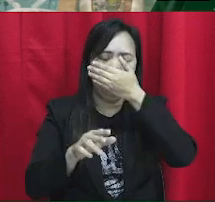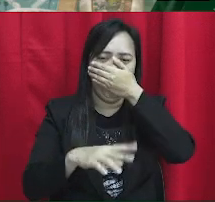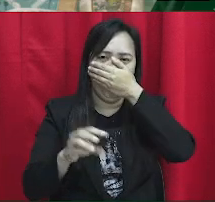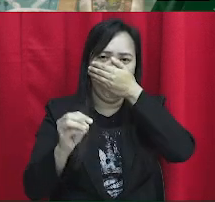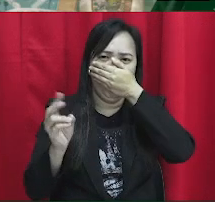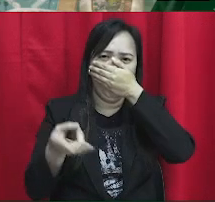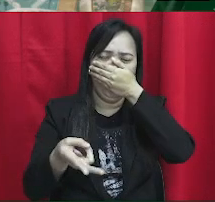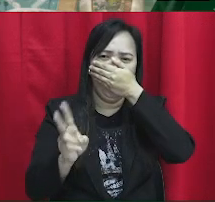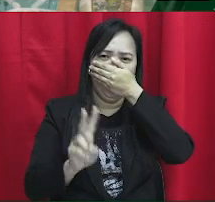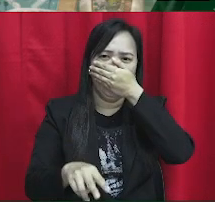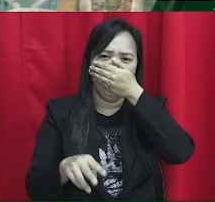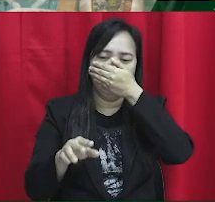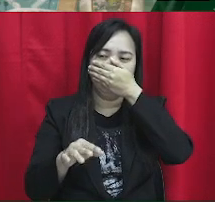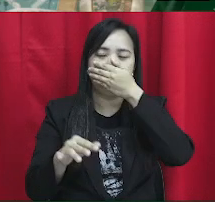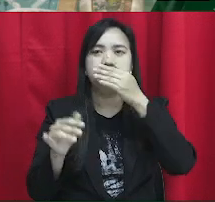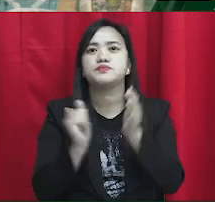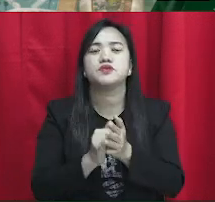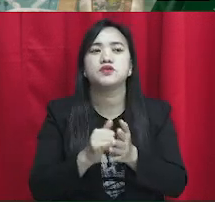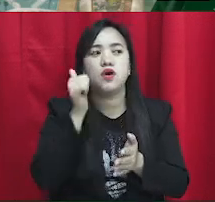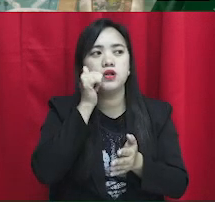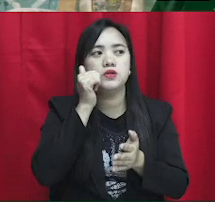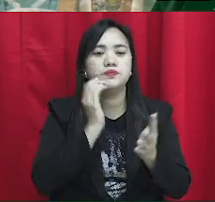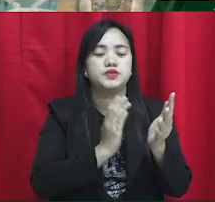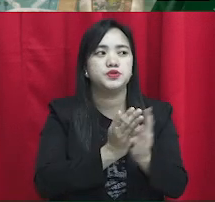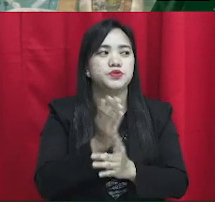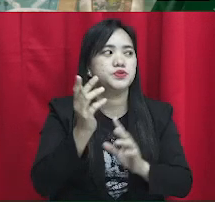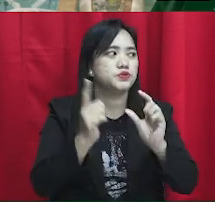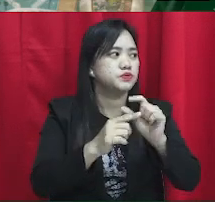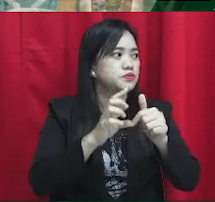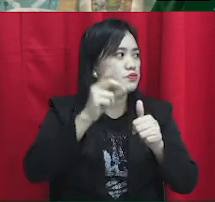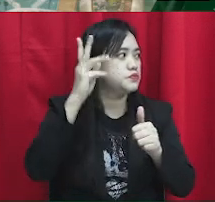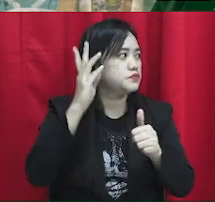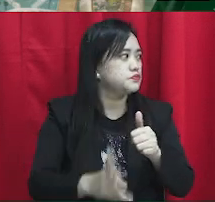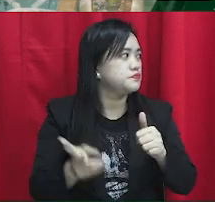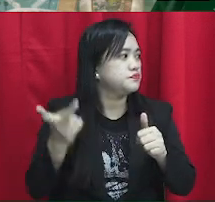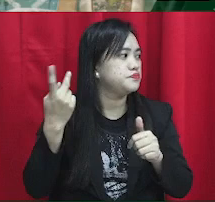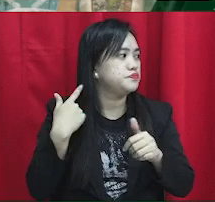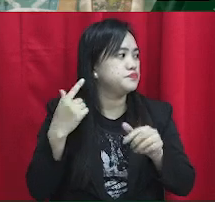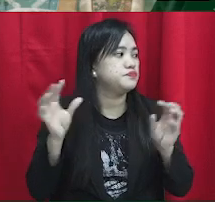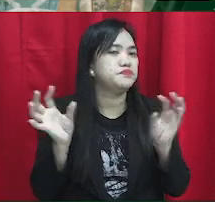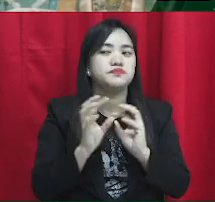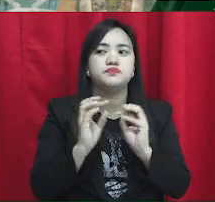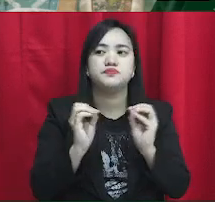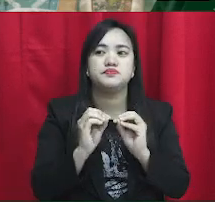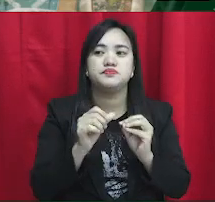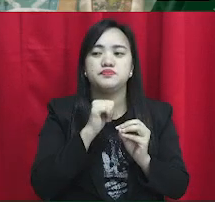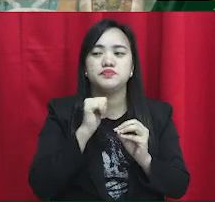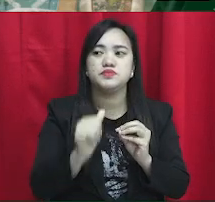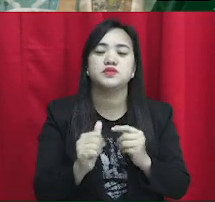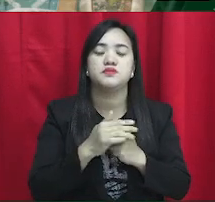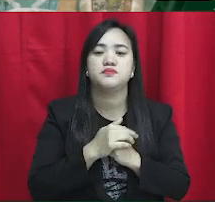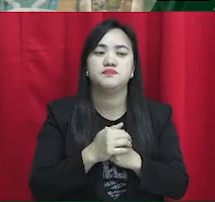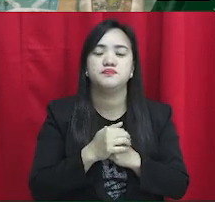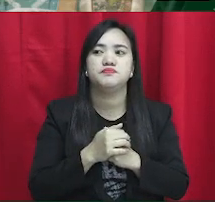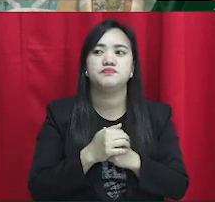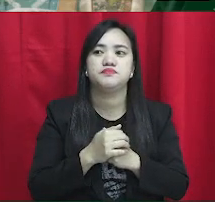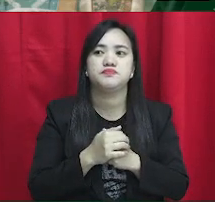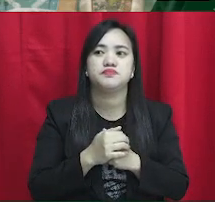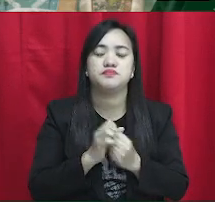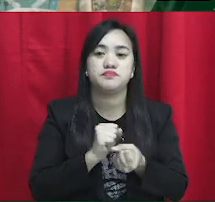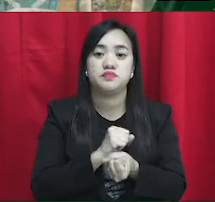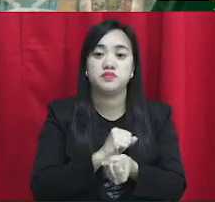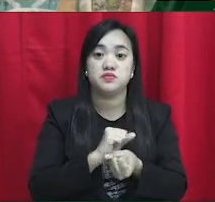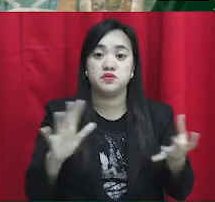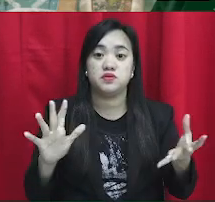ang hatid ng salita ng Diyos. Hindi pa yan nabubulok di tulad ng prutas. Oh, ay, tama. Eksakto,